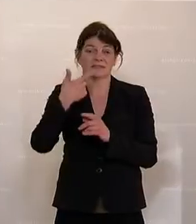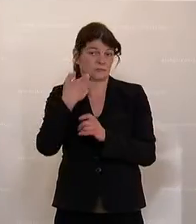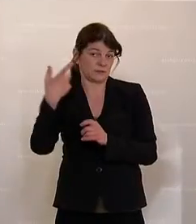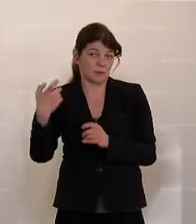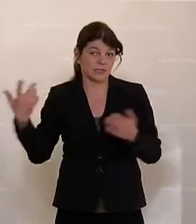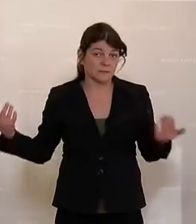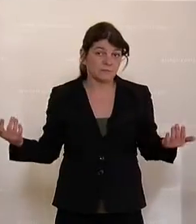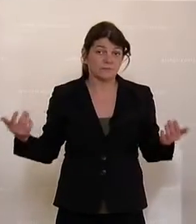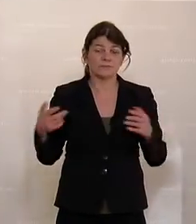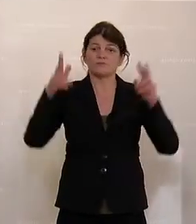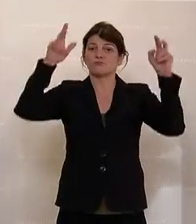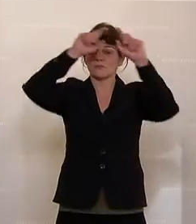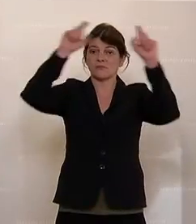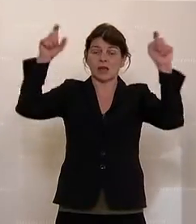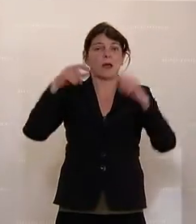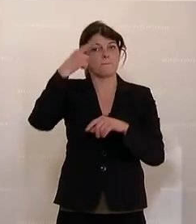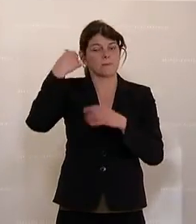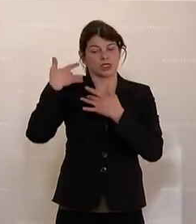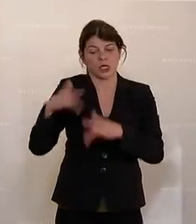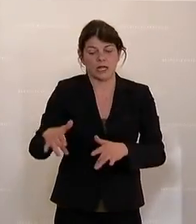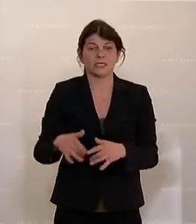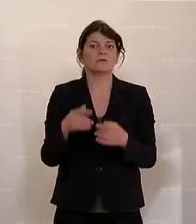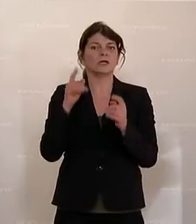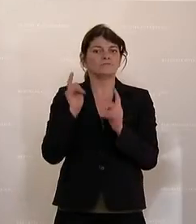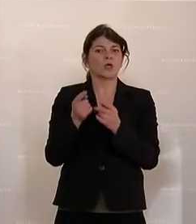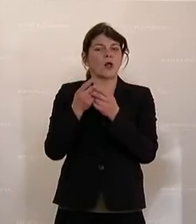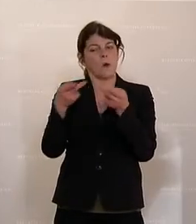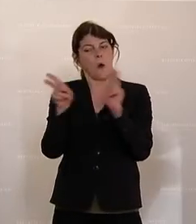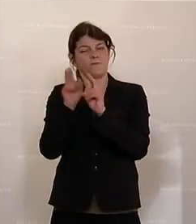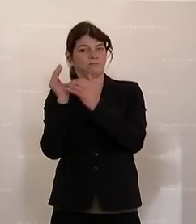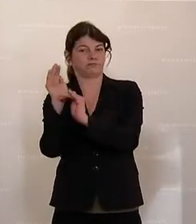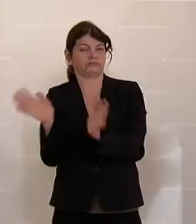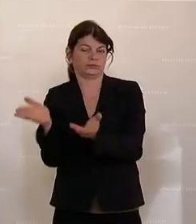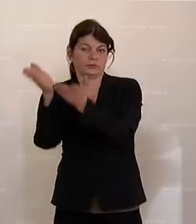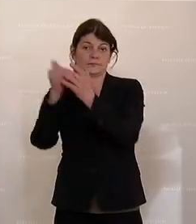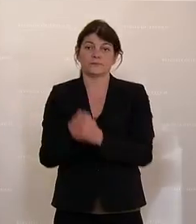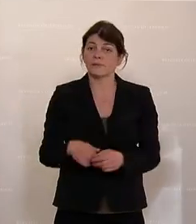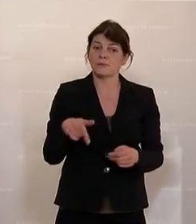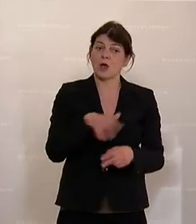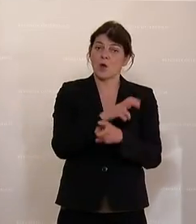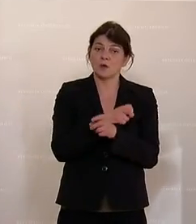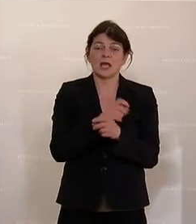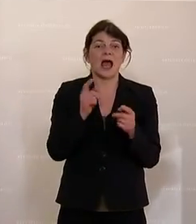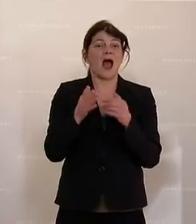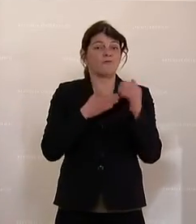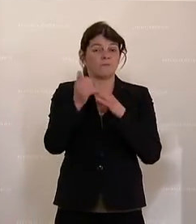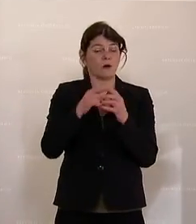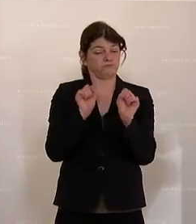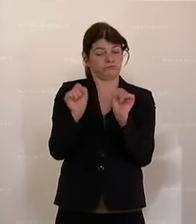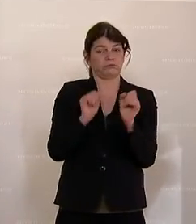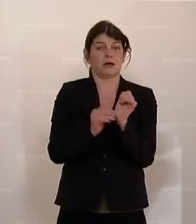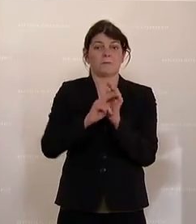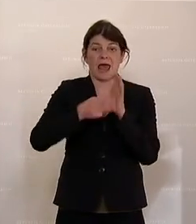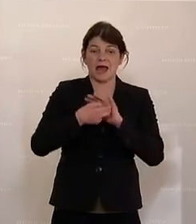30.01.2020, Titel Menschen entlasten, Ökologisierung fördern, im österreichischen Aufbau- und Resilienzplan 2020